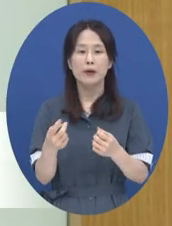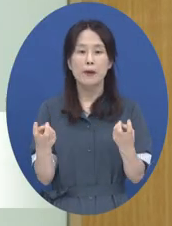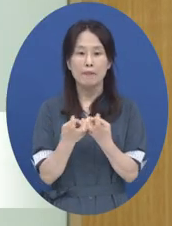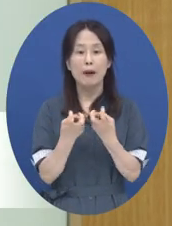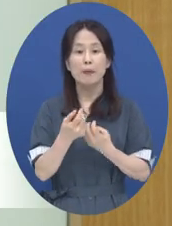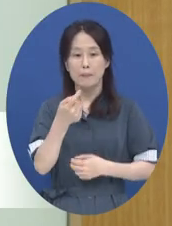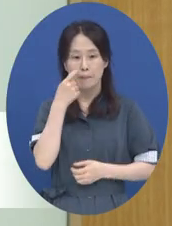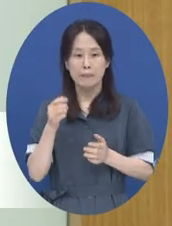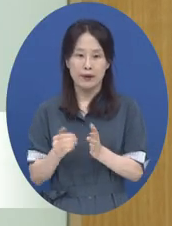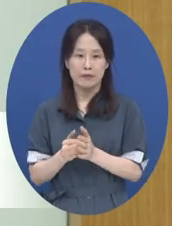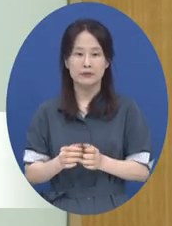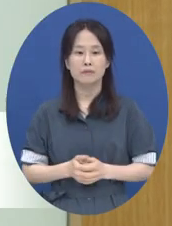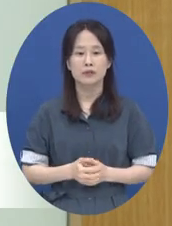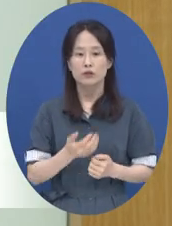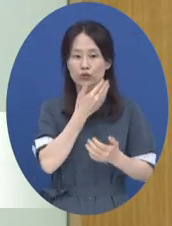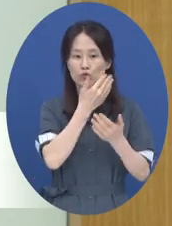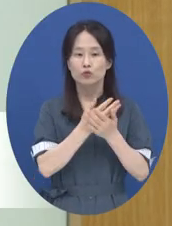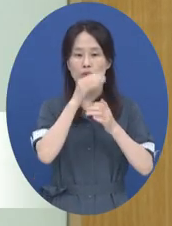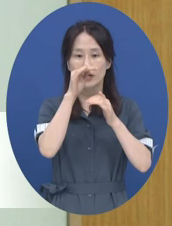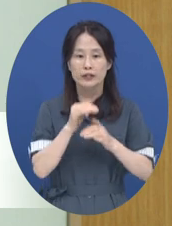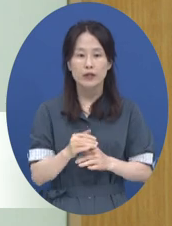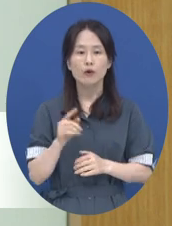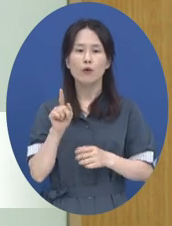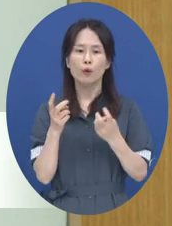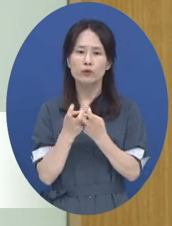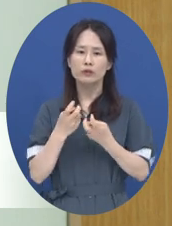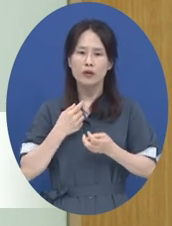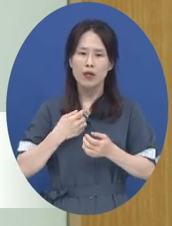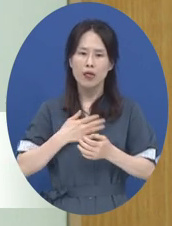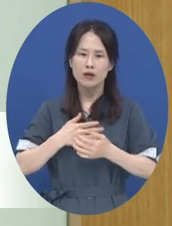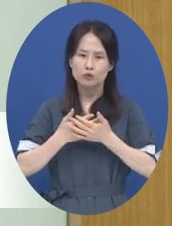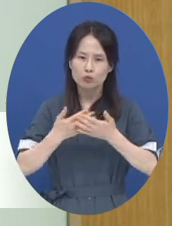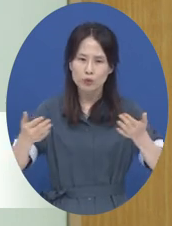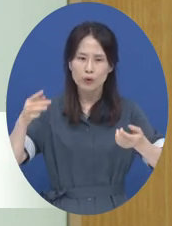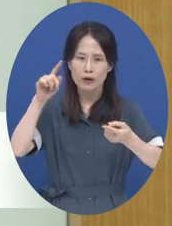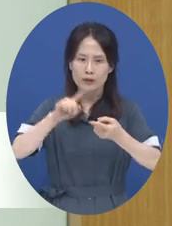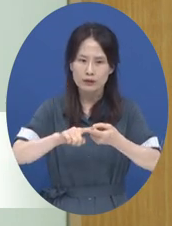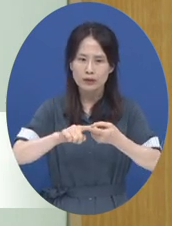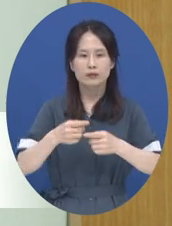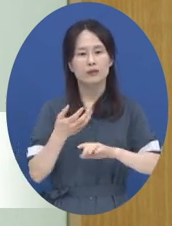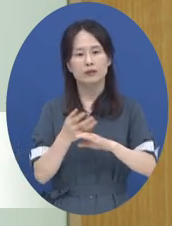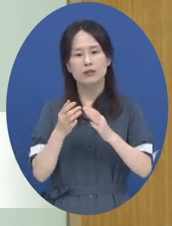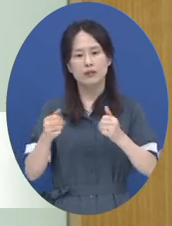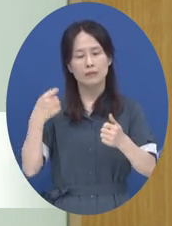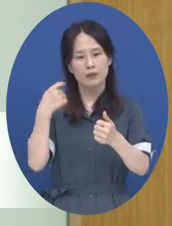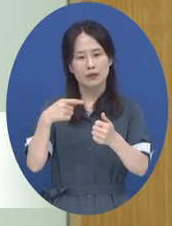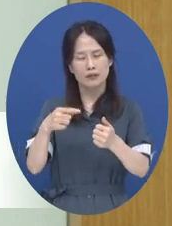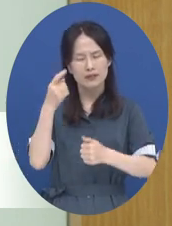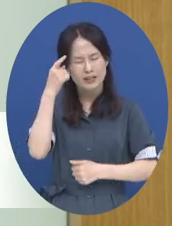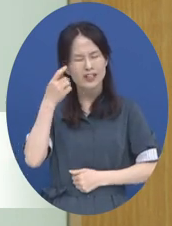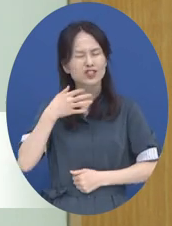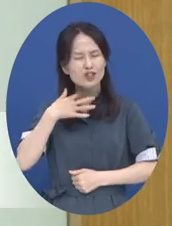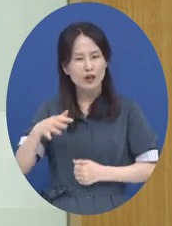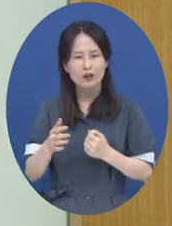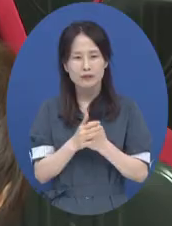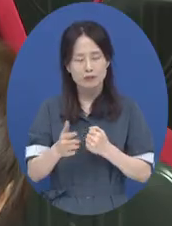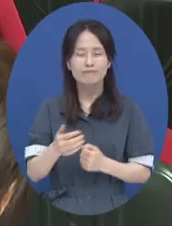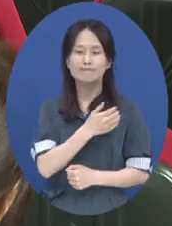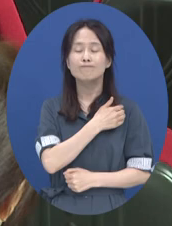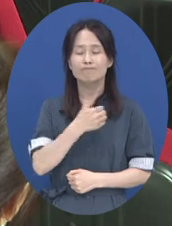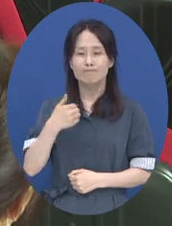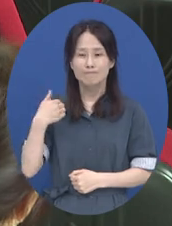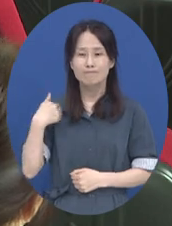포인트를 어떻게 집어줘야 되는지에 대해서는 남한테 강의를 하겠다라고 생각을 해본 적이 없다 보니까 만족하는 그런